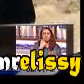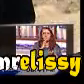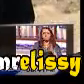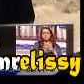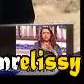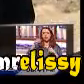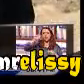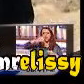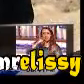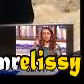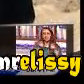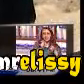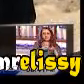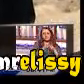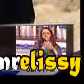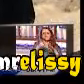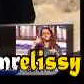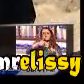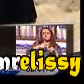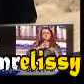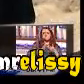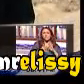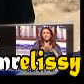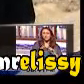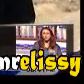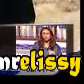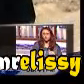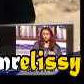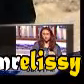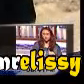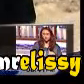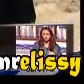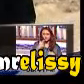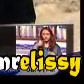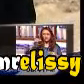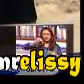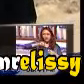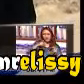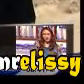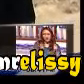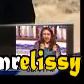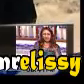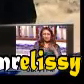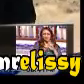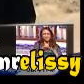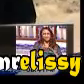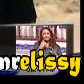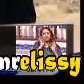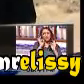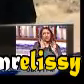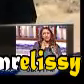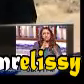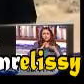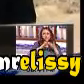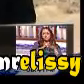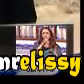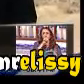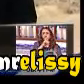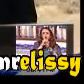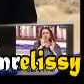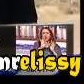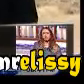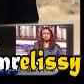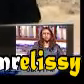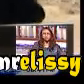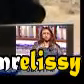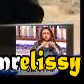جاز، مضطر ان انا ابورها علشان الجاز مفيش. فاحنا عاوزين الجاز يتوفر للفلاح بالذات